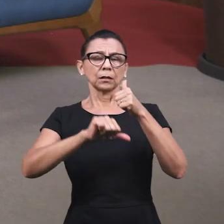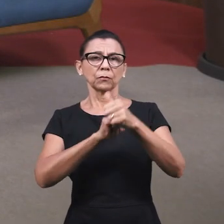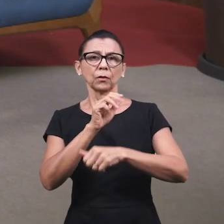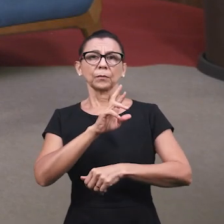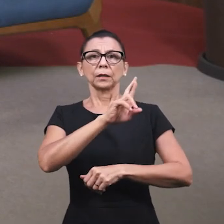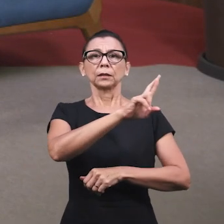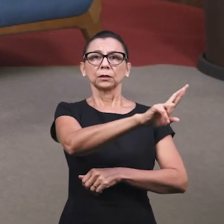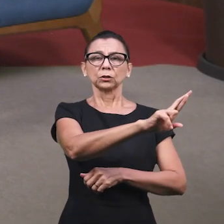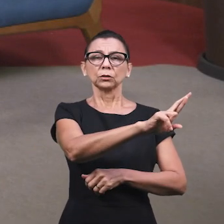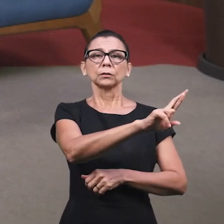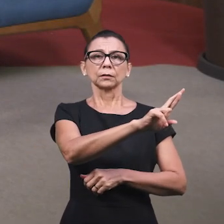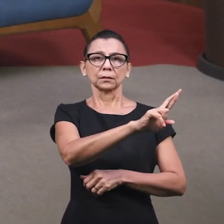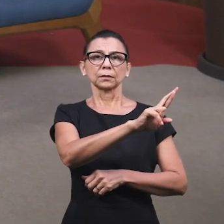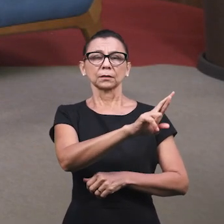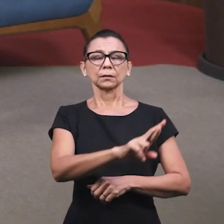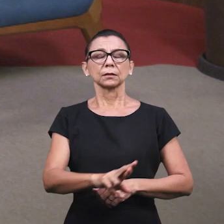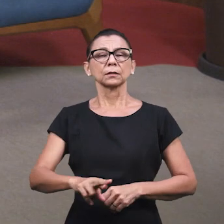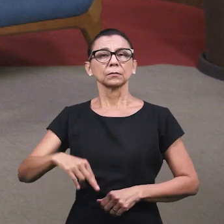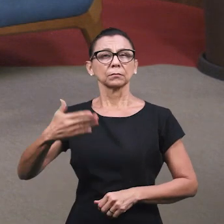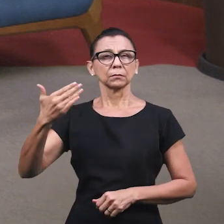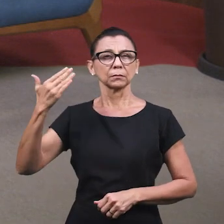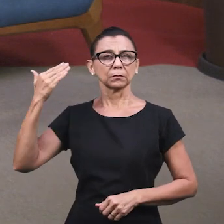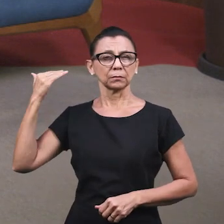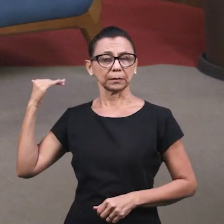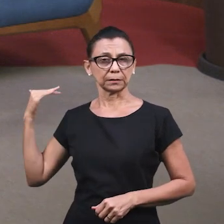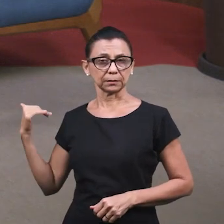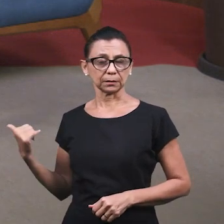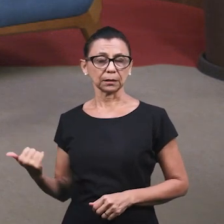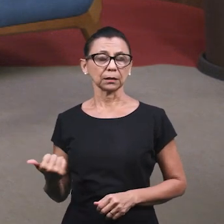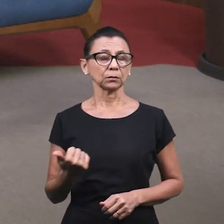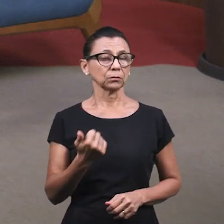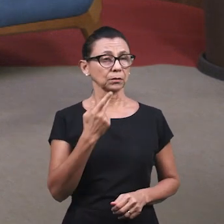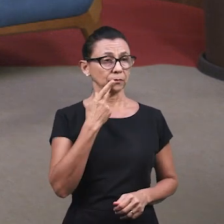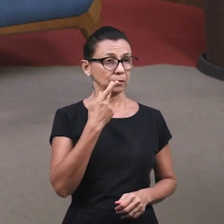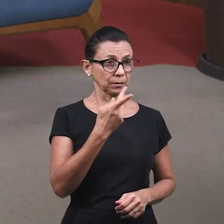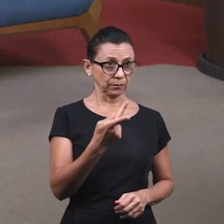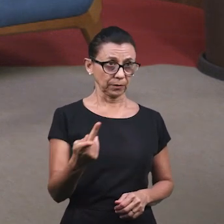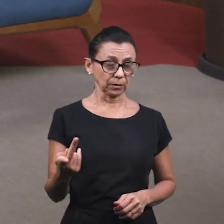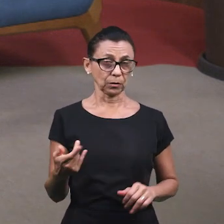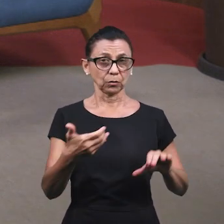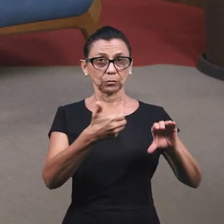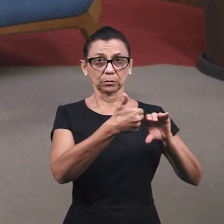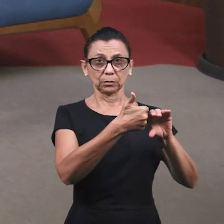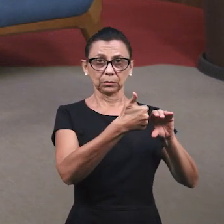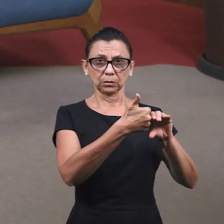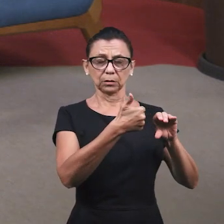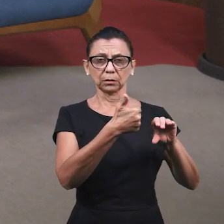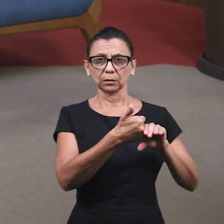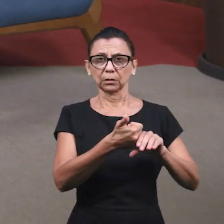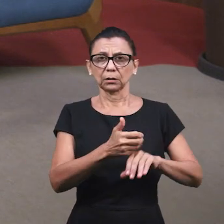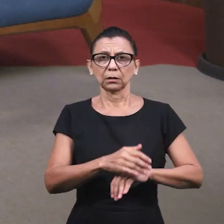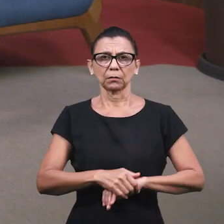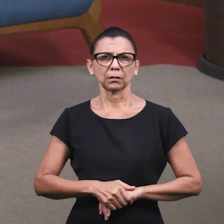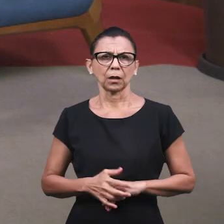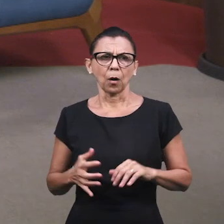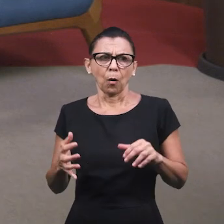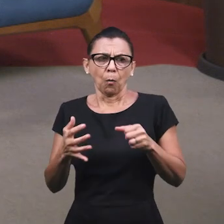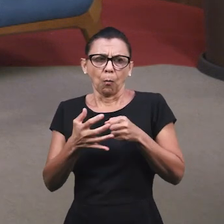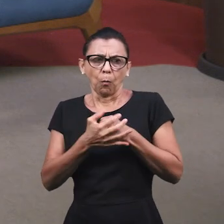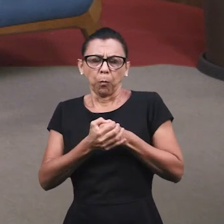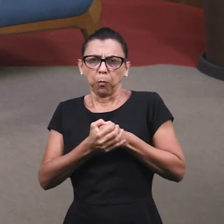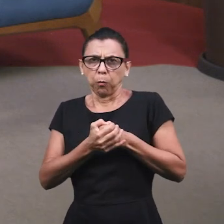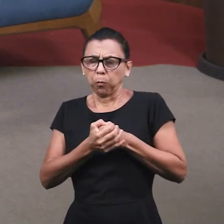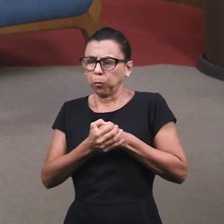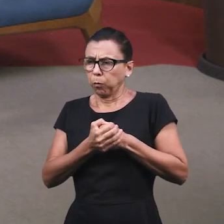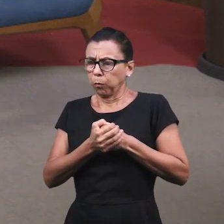dans quelques programmes en arrière. Parce que dans cette époque, ce que vous avez dit du christianisme, il était